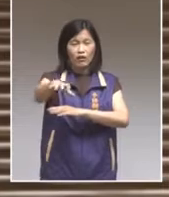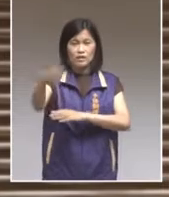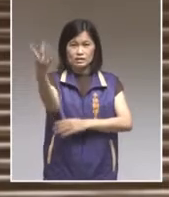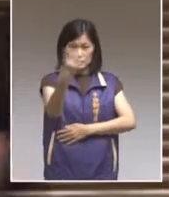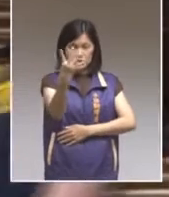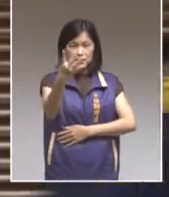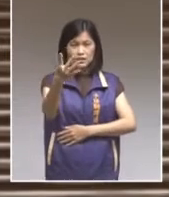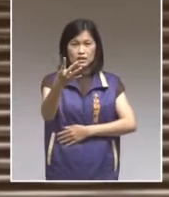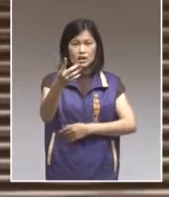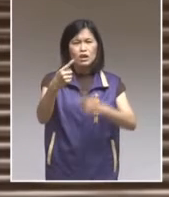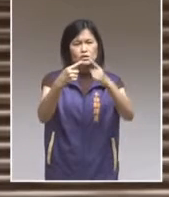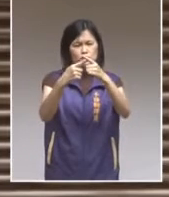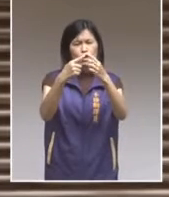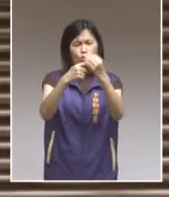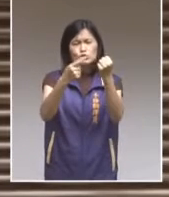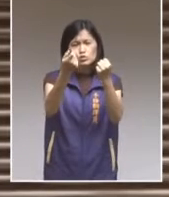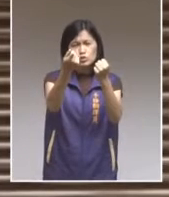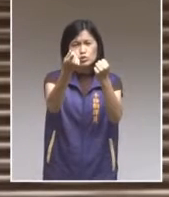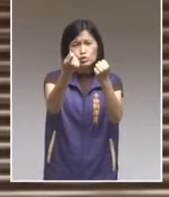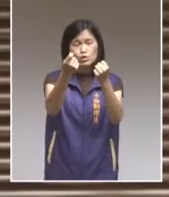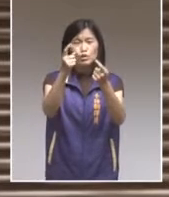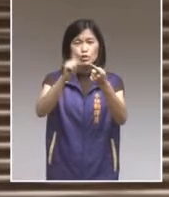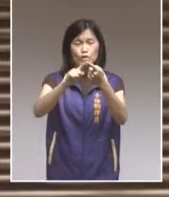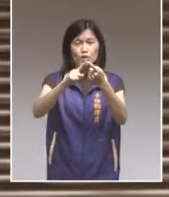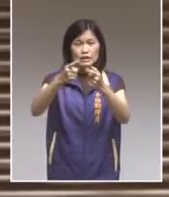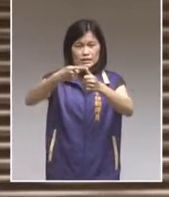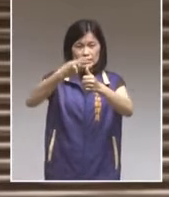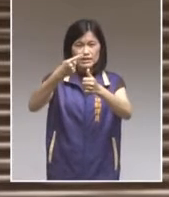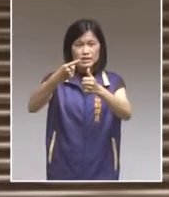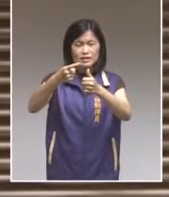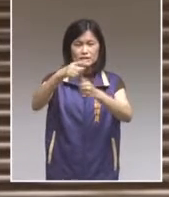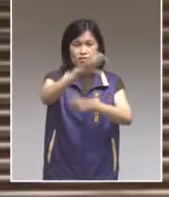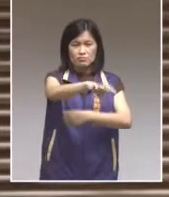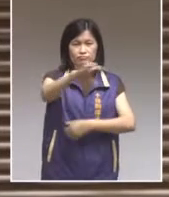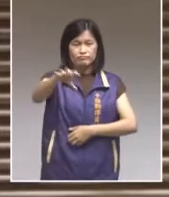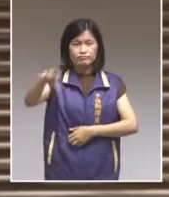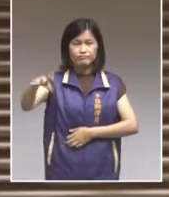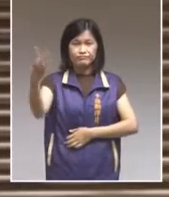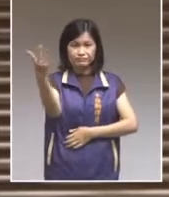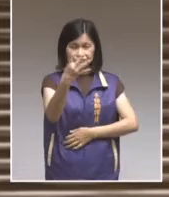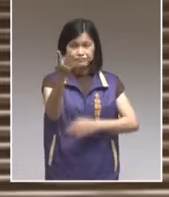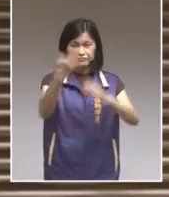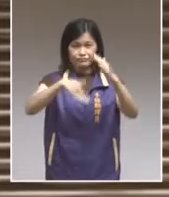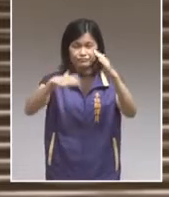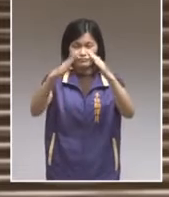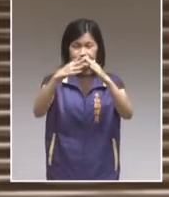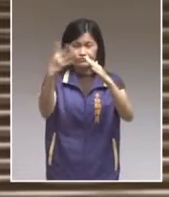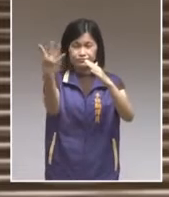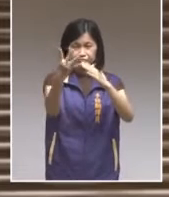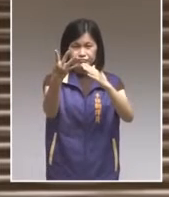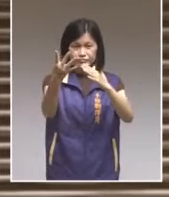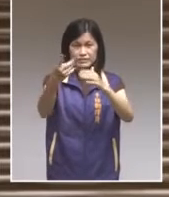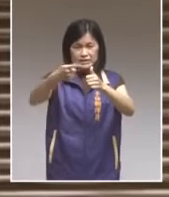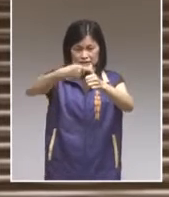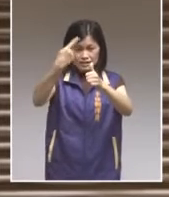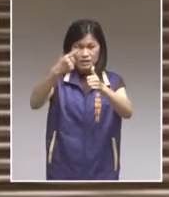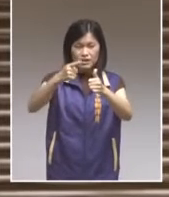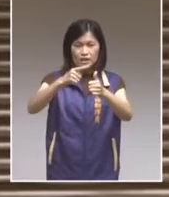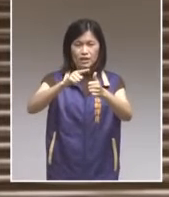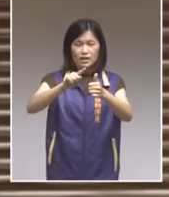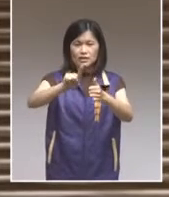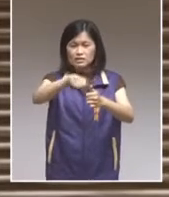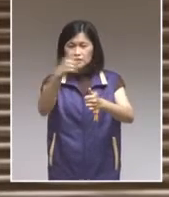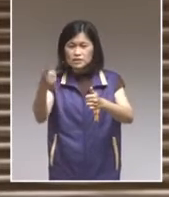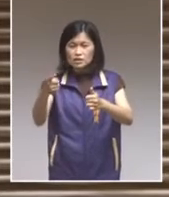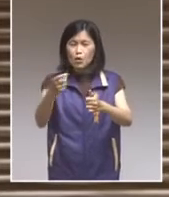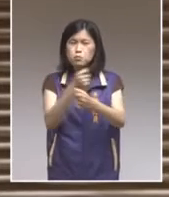偏乡学校人数本来就比较少，这个部分我们会先以四个学校来施打，然后把这些后续的一个经验，我们再把它